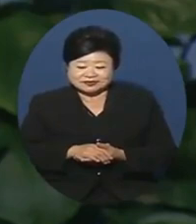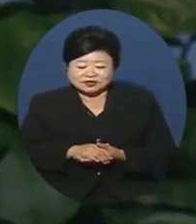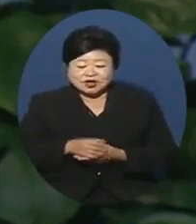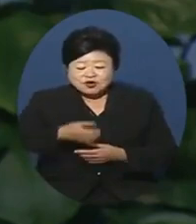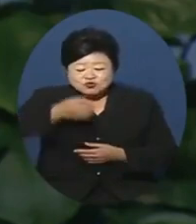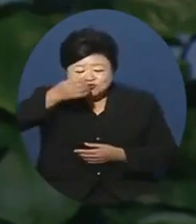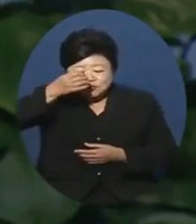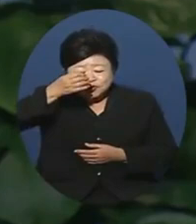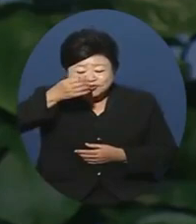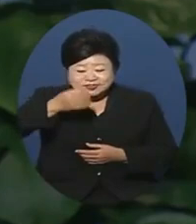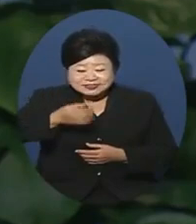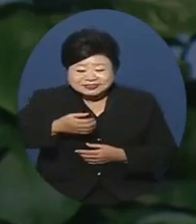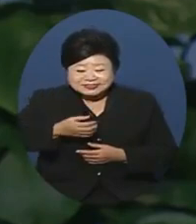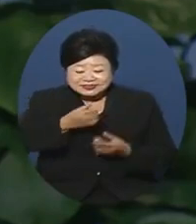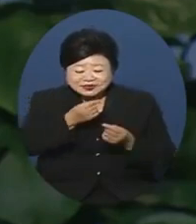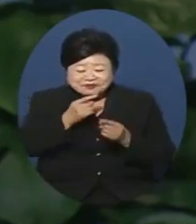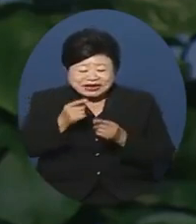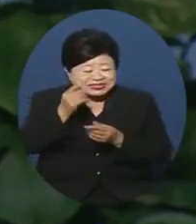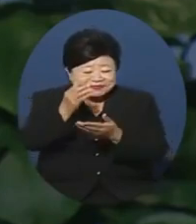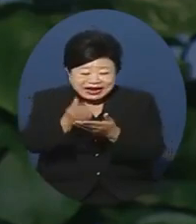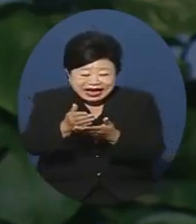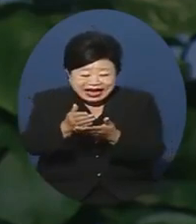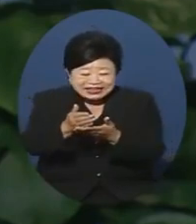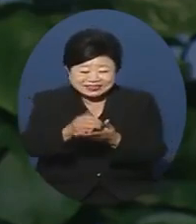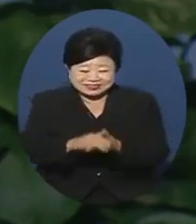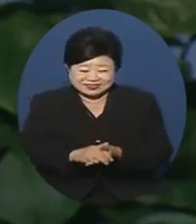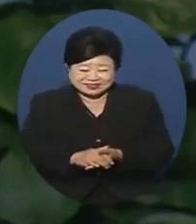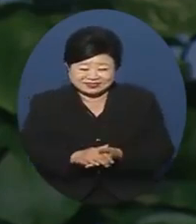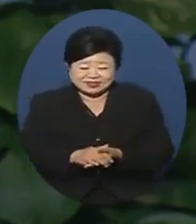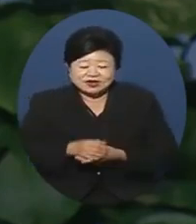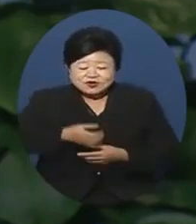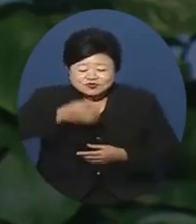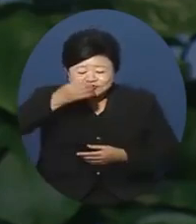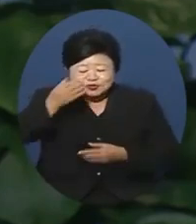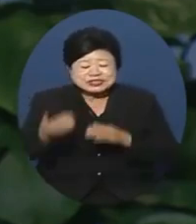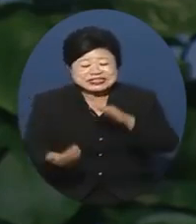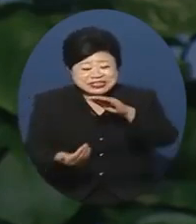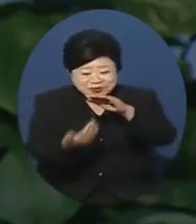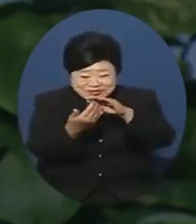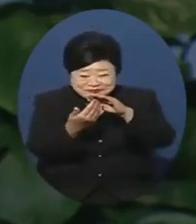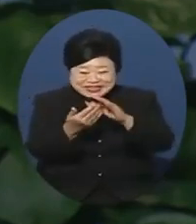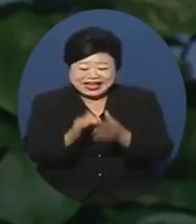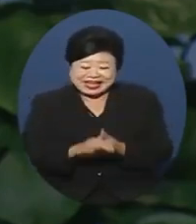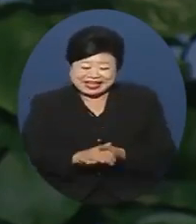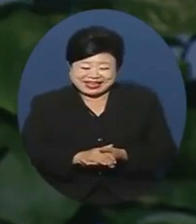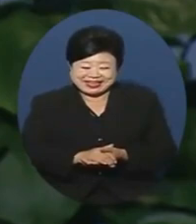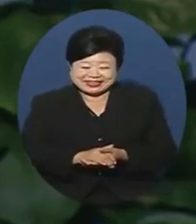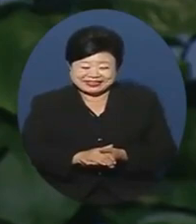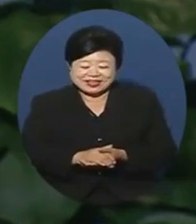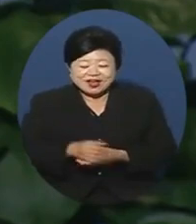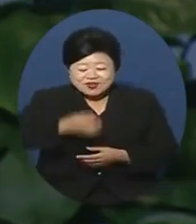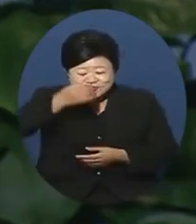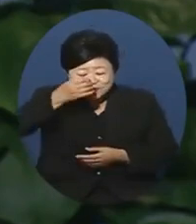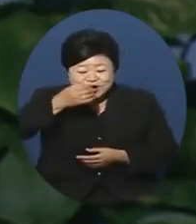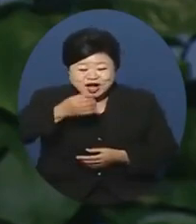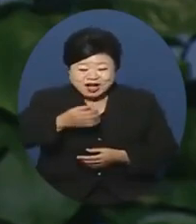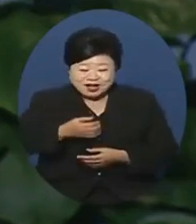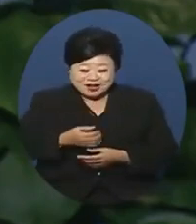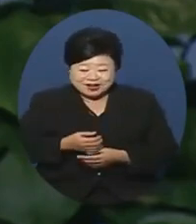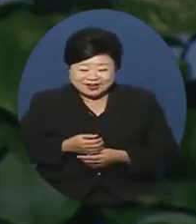꿈을 꾸는 꿈 같은 소리 하지 말아 가지만 꿈은 이루어집니다. 꿈을 꿉니다.